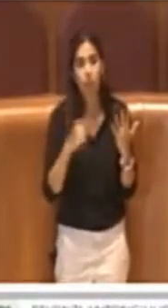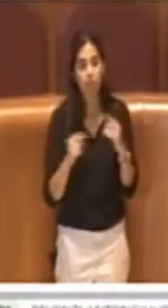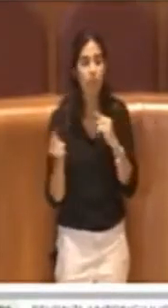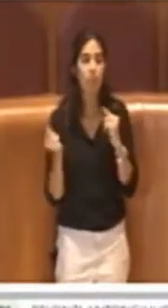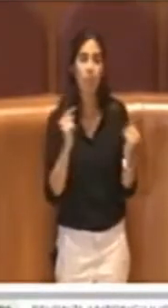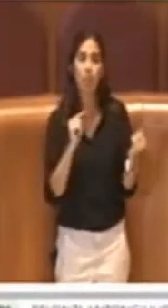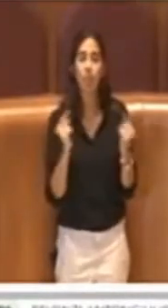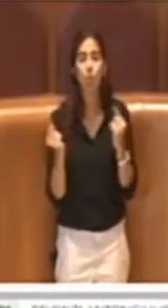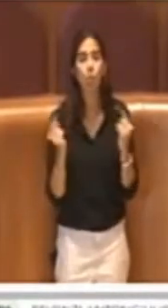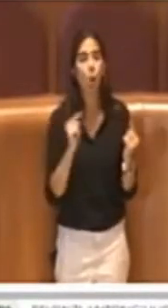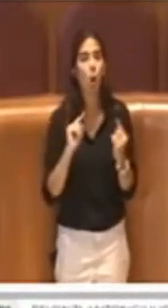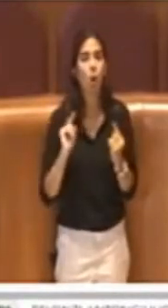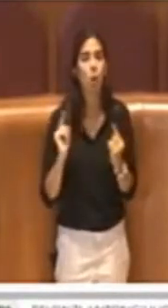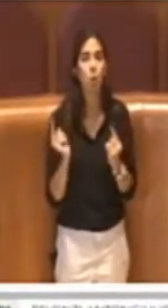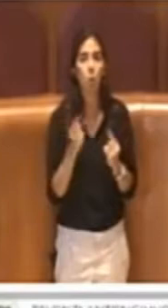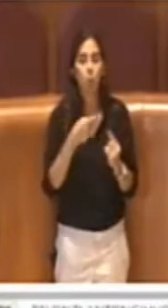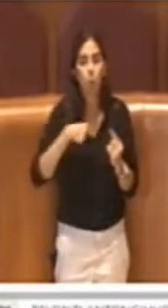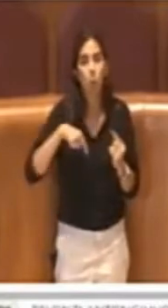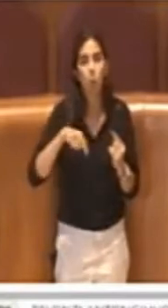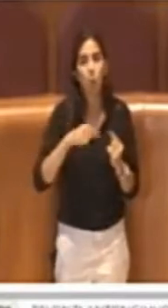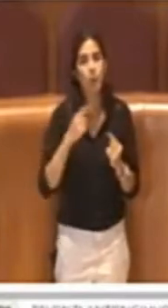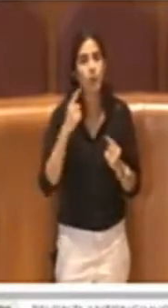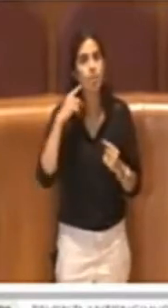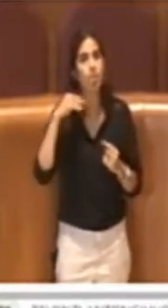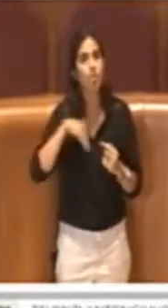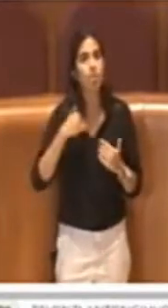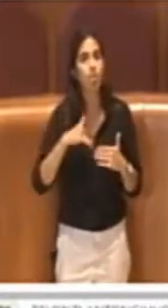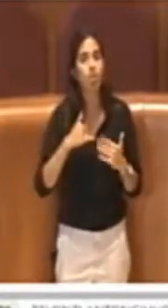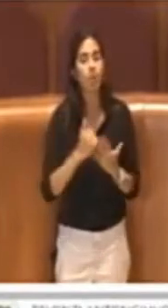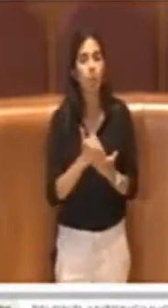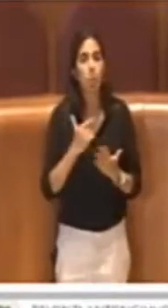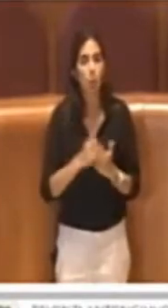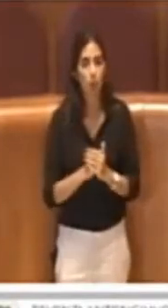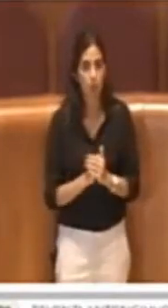molto sentito. È facile